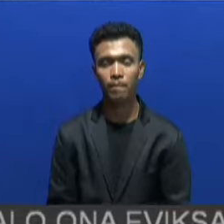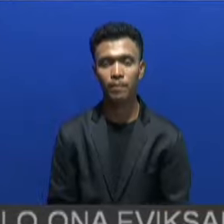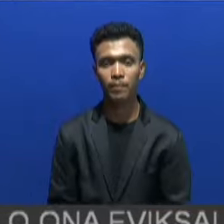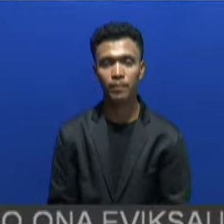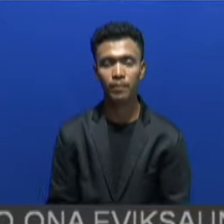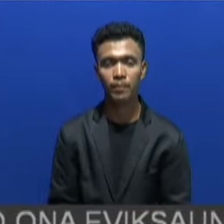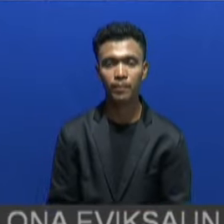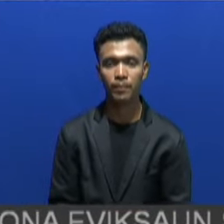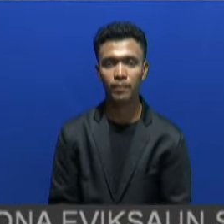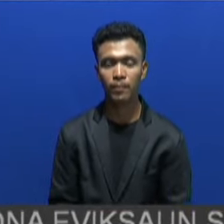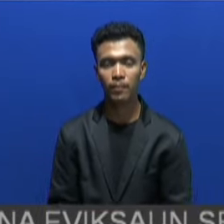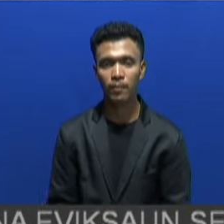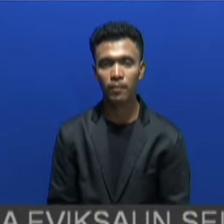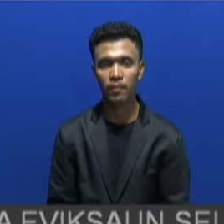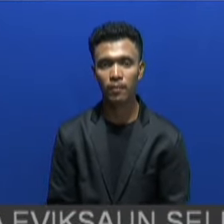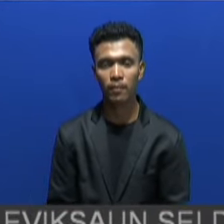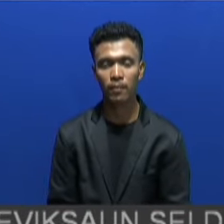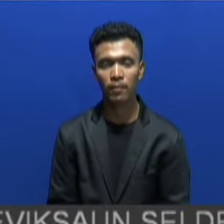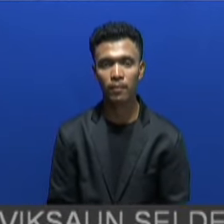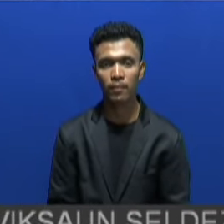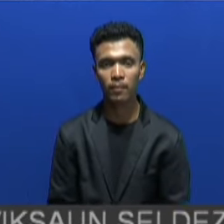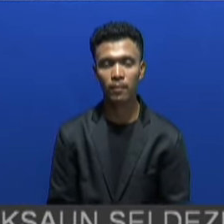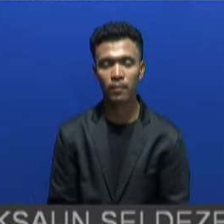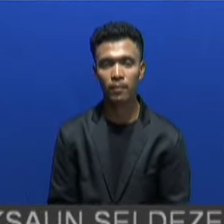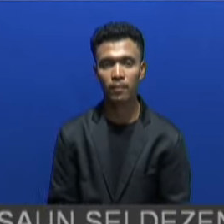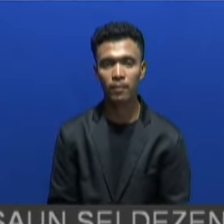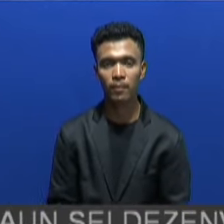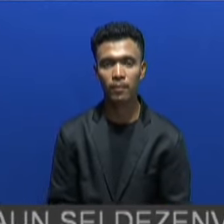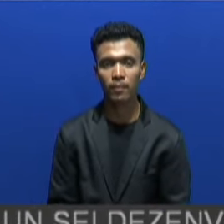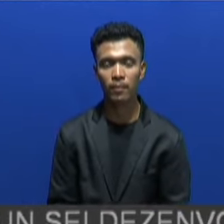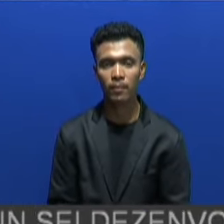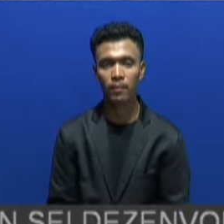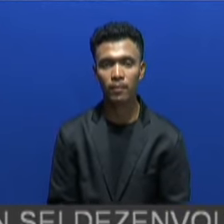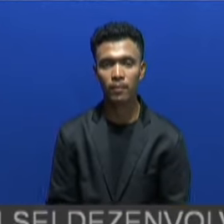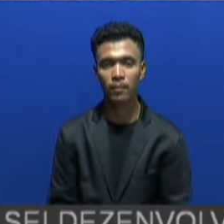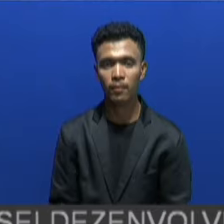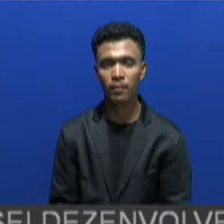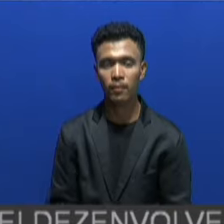Onle nu, nah, ntup. Au ok ne na fai jas fai nu.